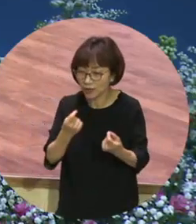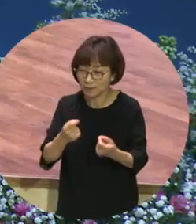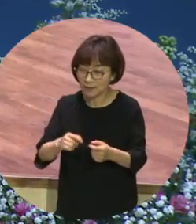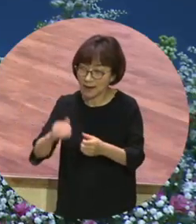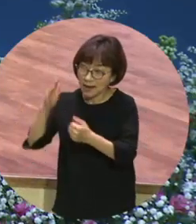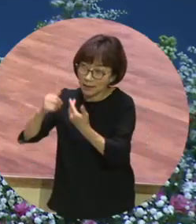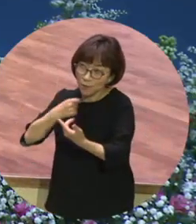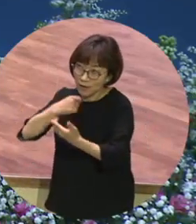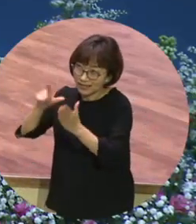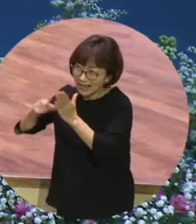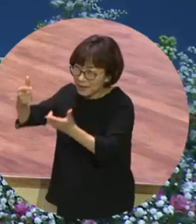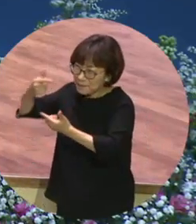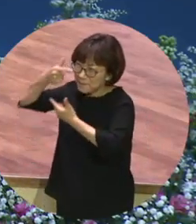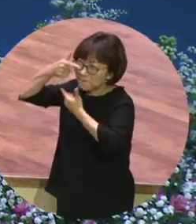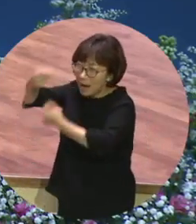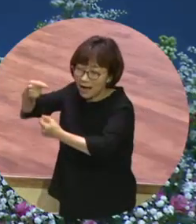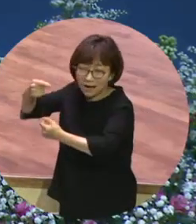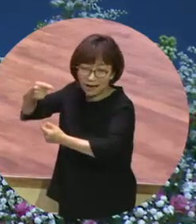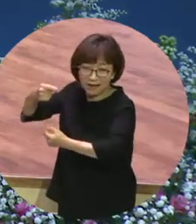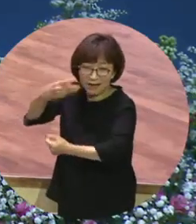있다고.